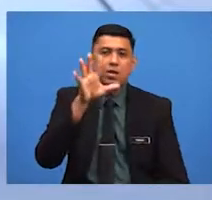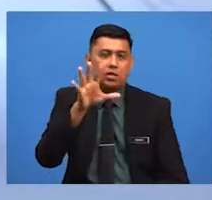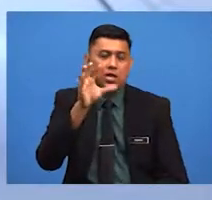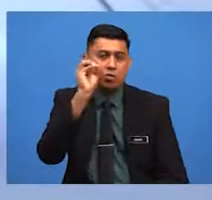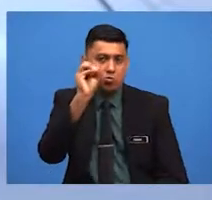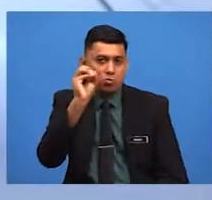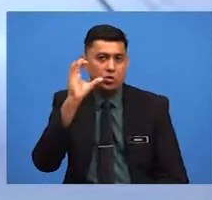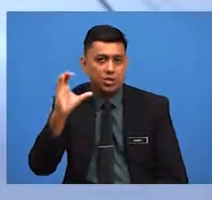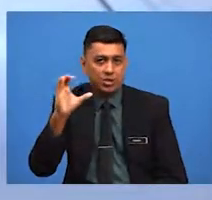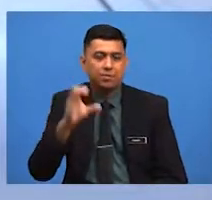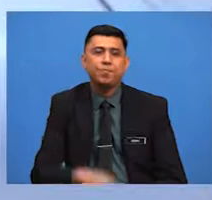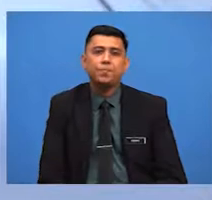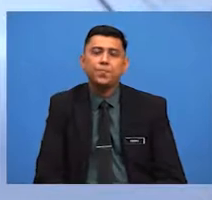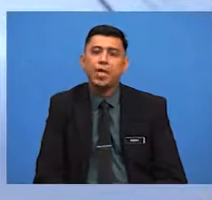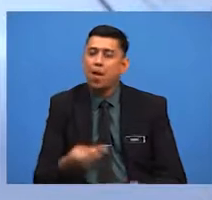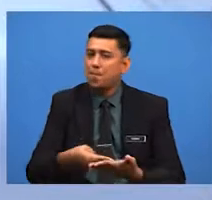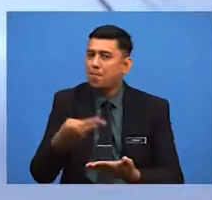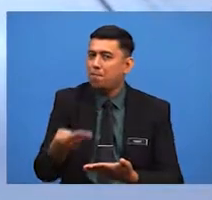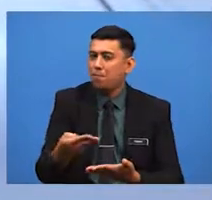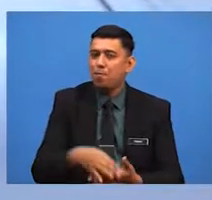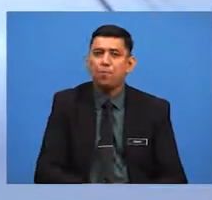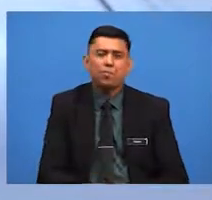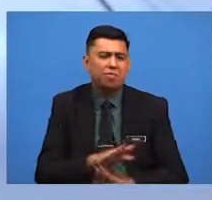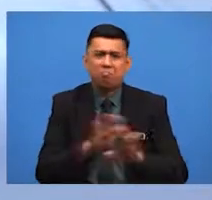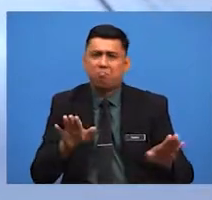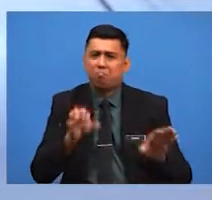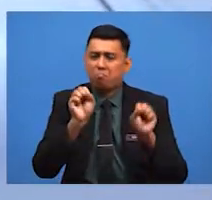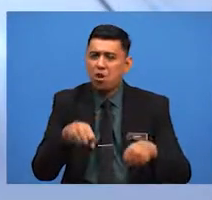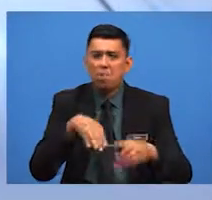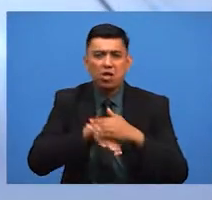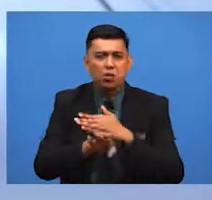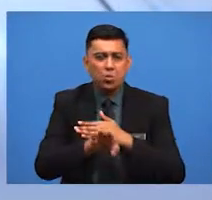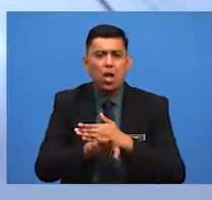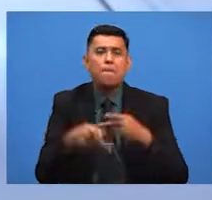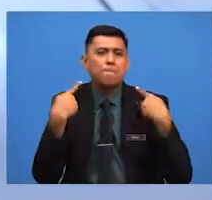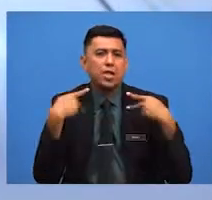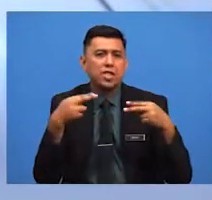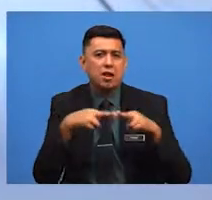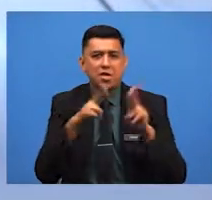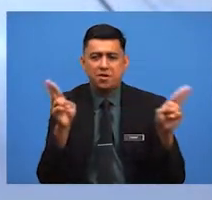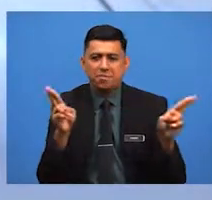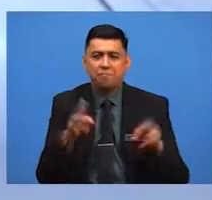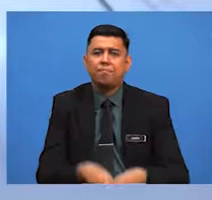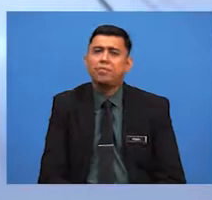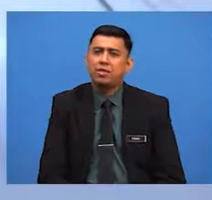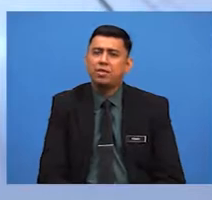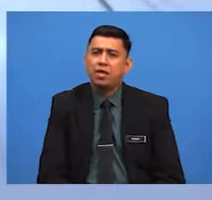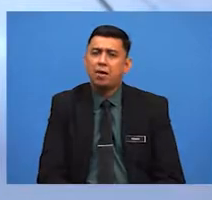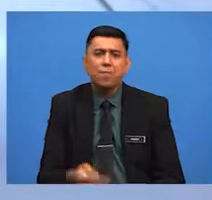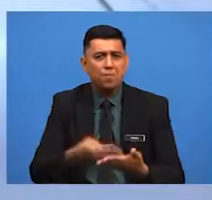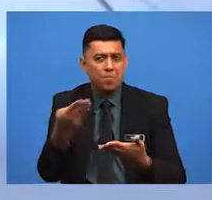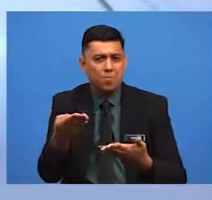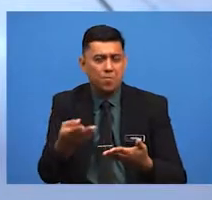37.5 darjah Celsius, pelanggan tidak dibenarkan masuk ke dalam pasaraya. Pelanggan